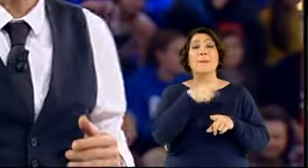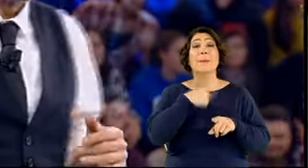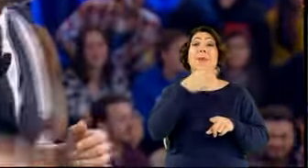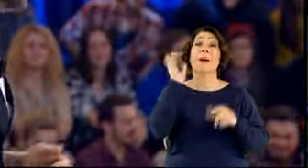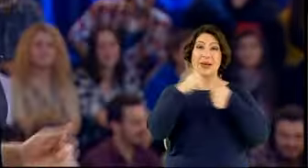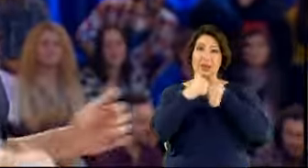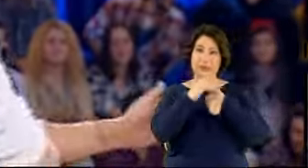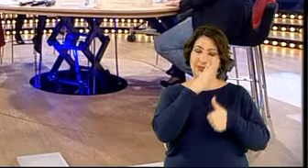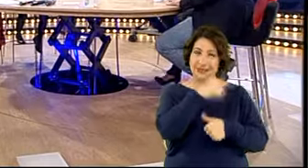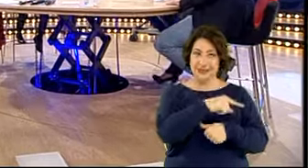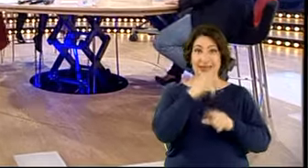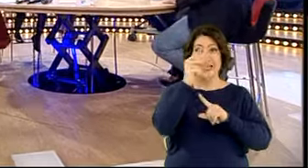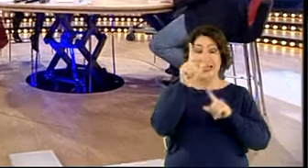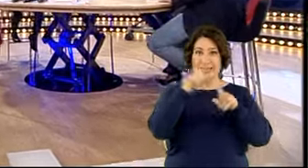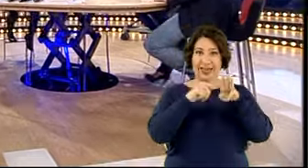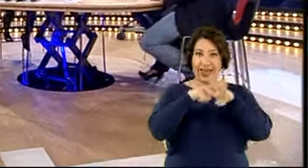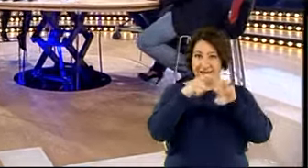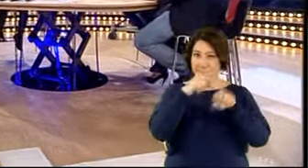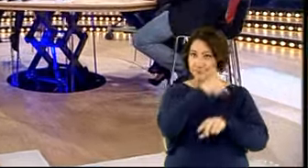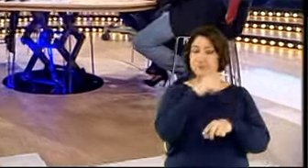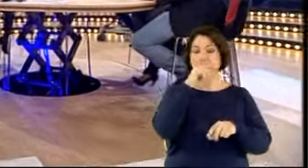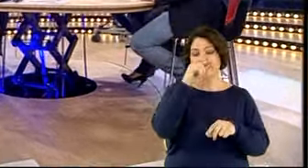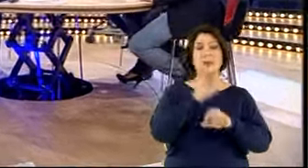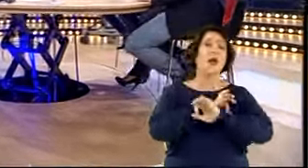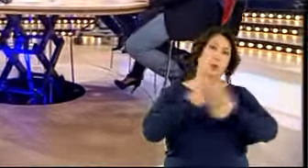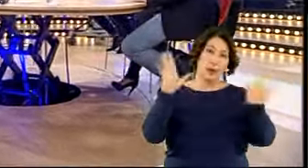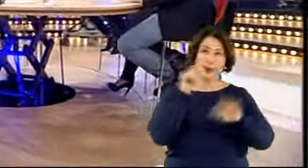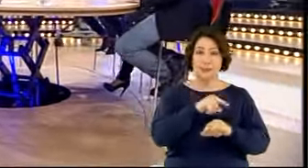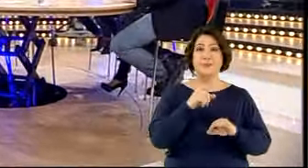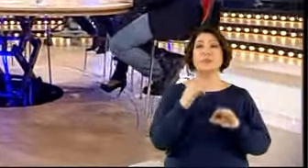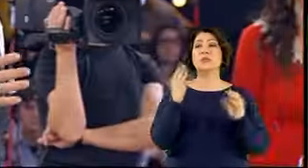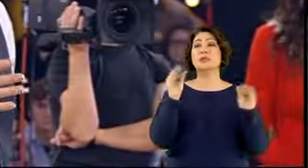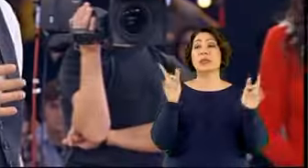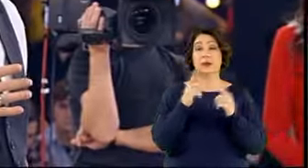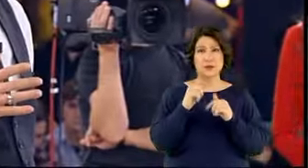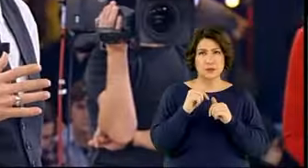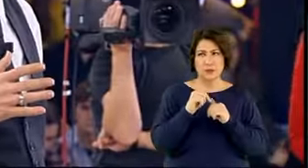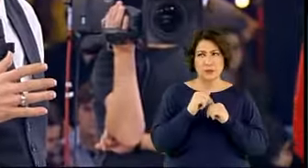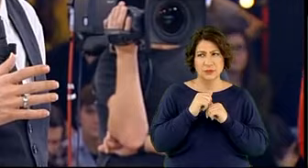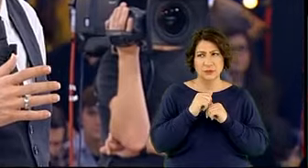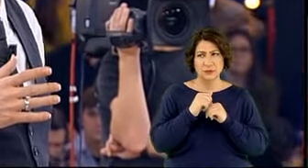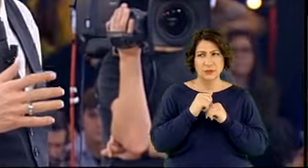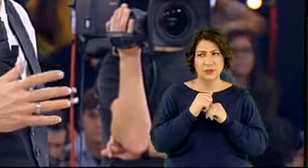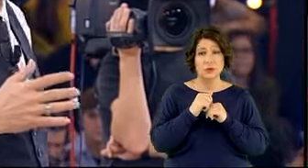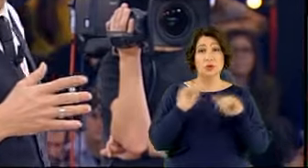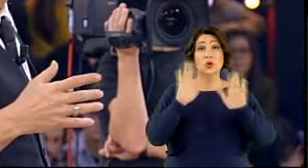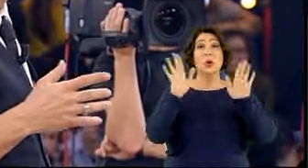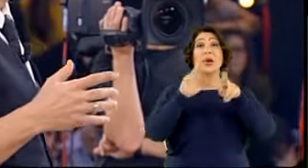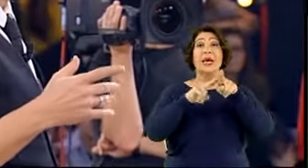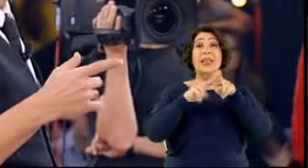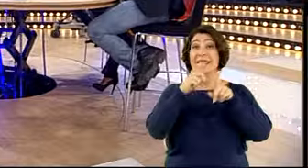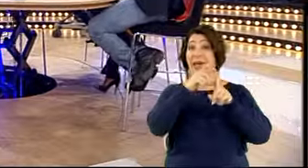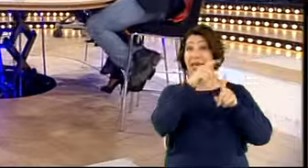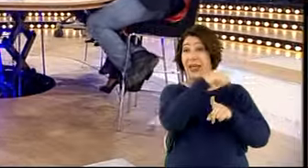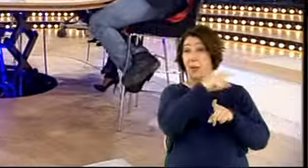Ben bilmem eşim bilir. İlker abi. Ben İlker. Bilmem. Evet İlker'in. Harikulade. Çok çok eğli ha? Yok yok Kanal D'deki